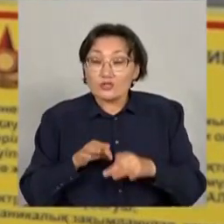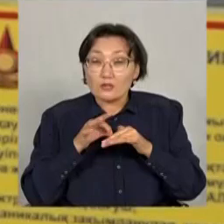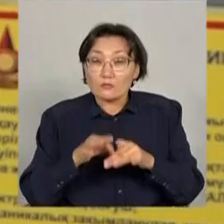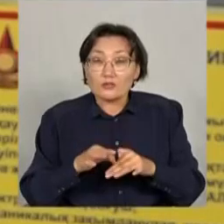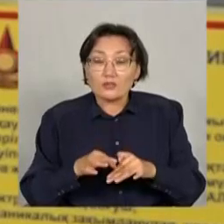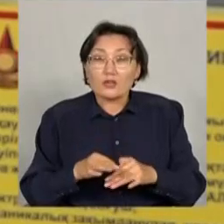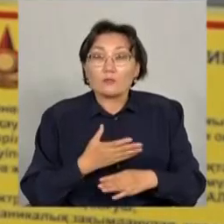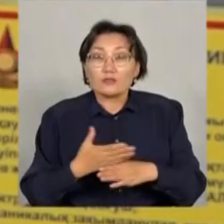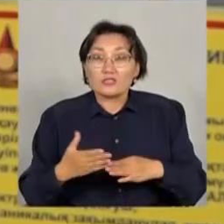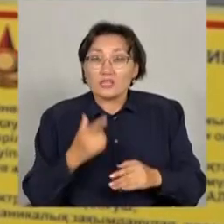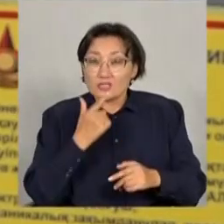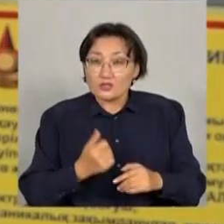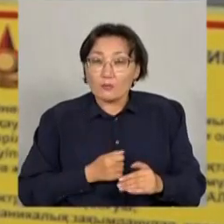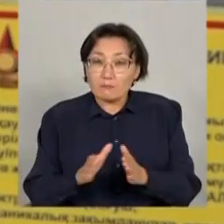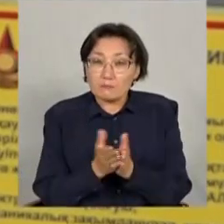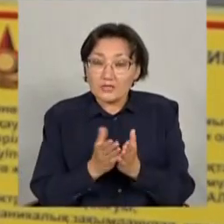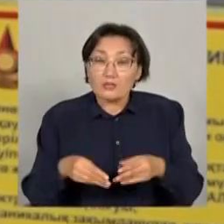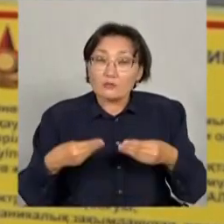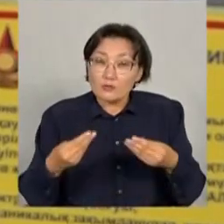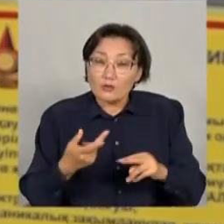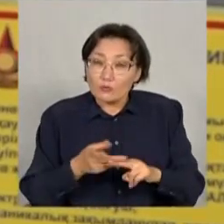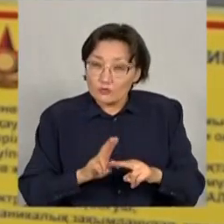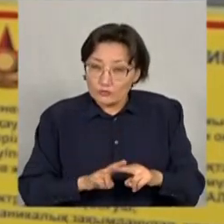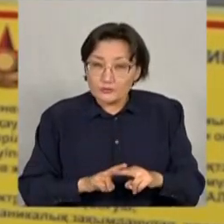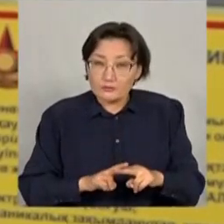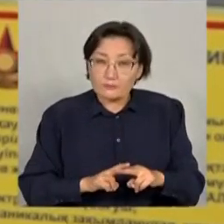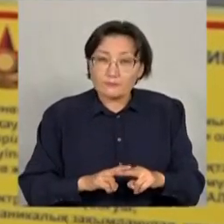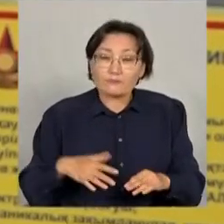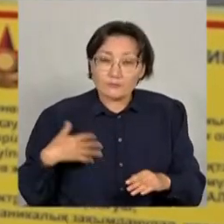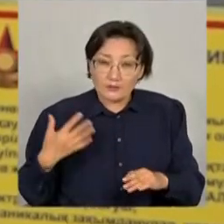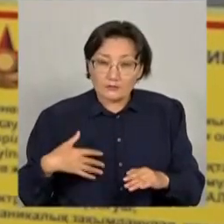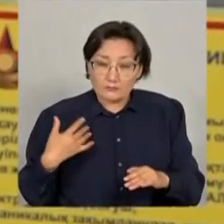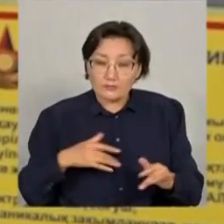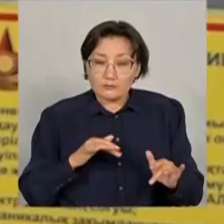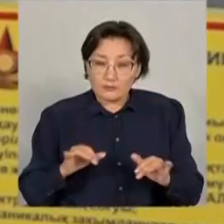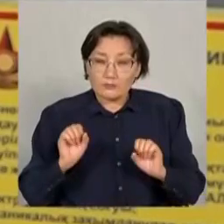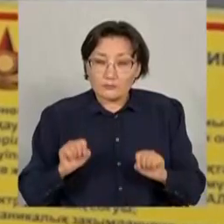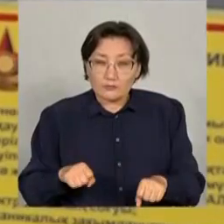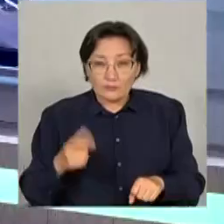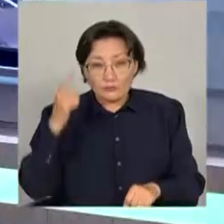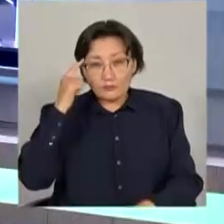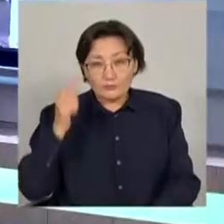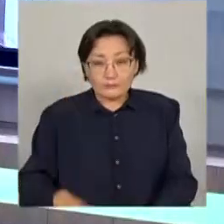күннен кейін бізге әскери билет береді. Бұл өте жақсы мүмкіндік деп ойлаймын.